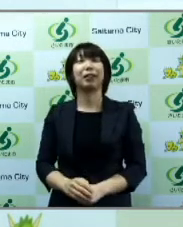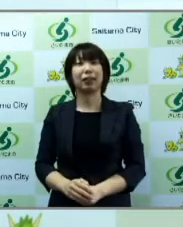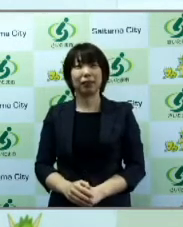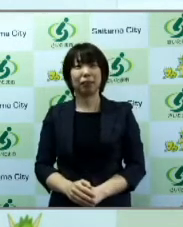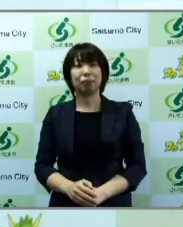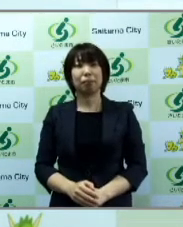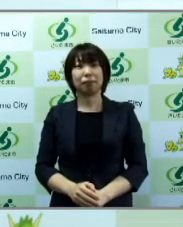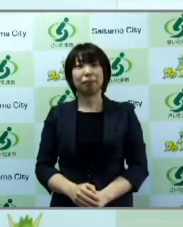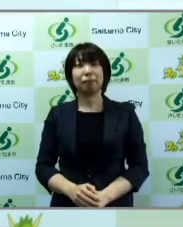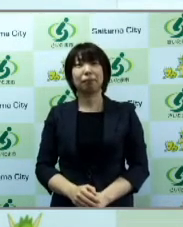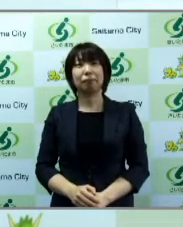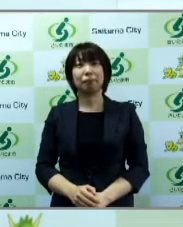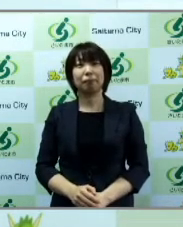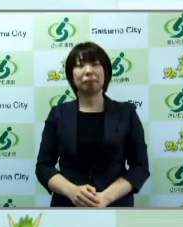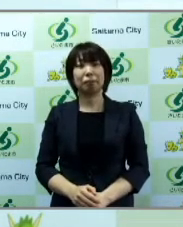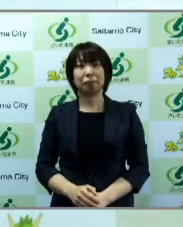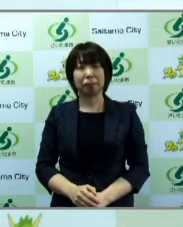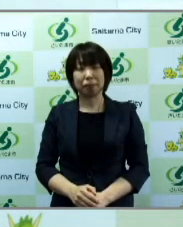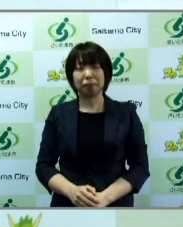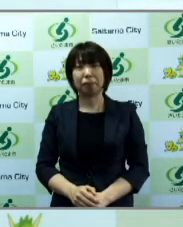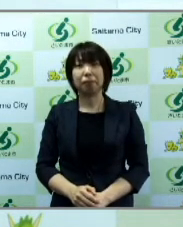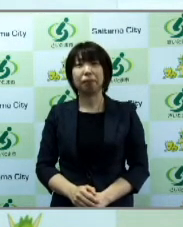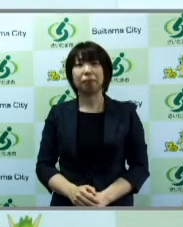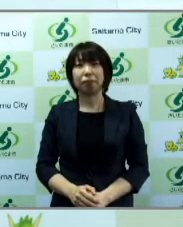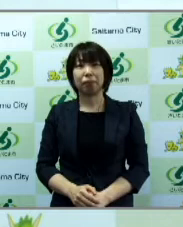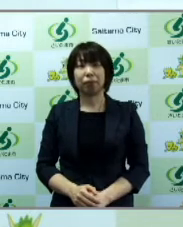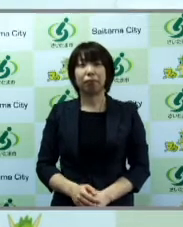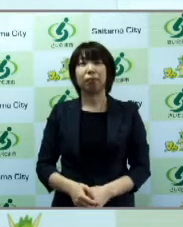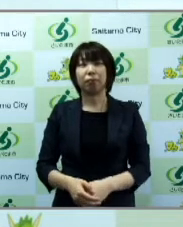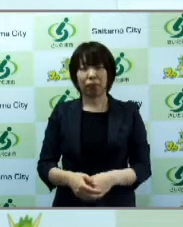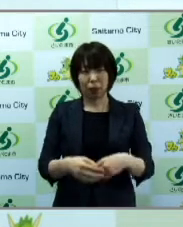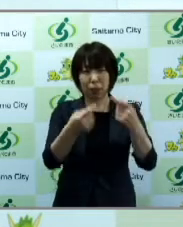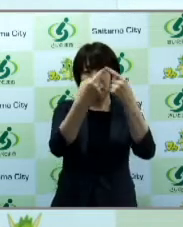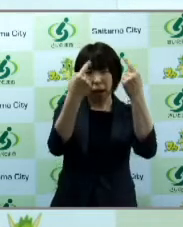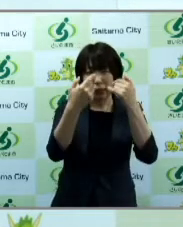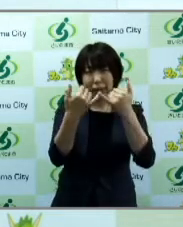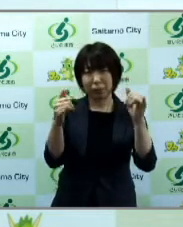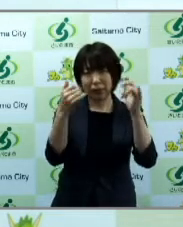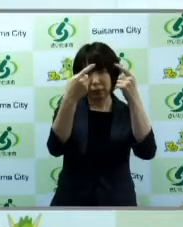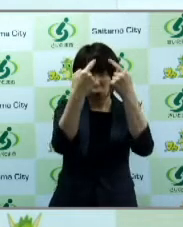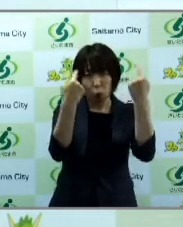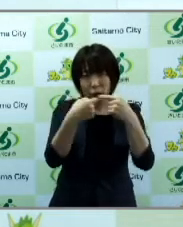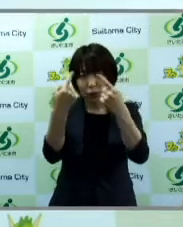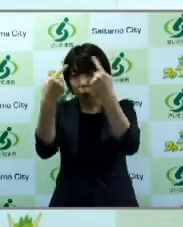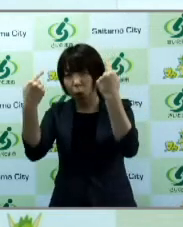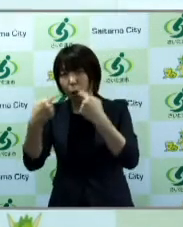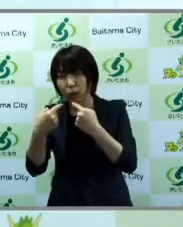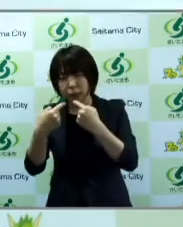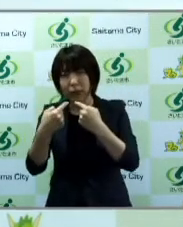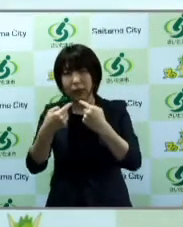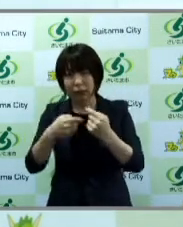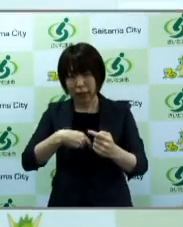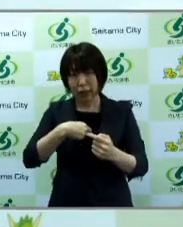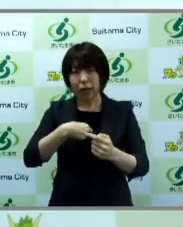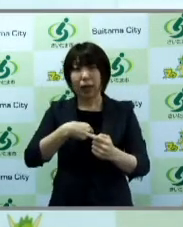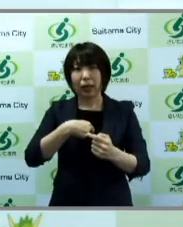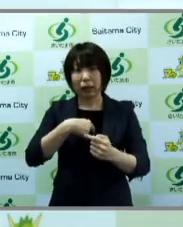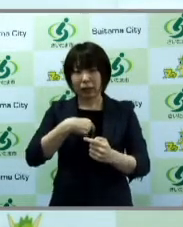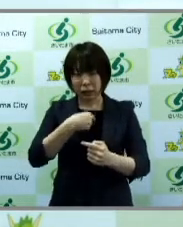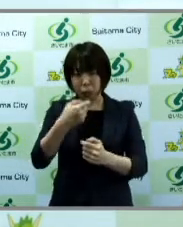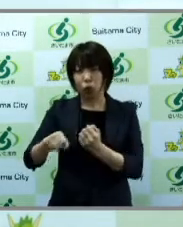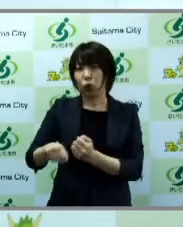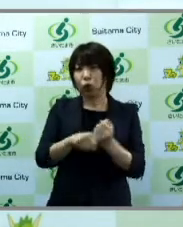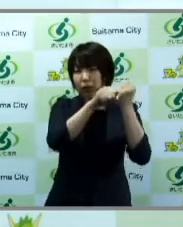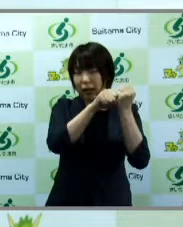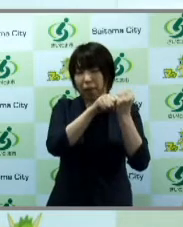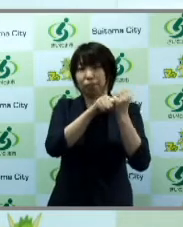といってもですね、それぞれのご自身がですねマイタイムラインを私たちとしては作っていただきたいと思います。それはその